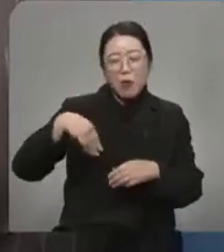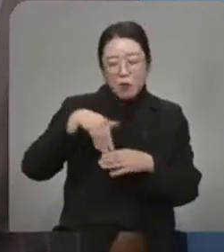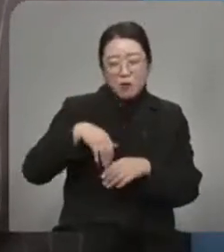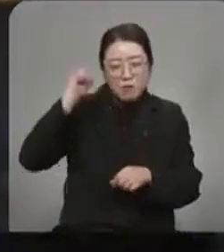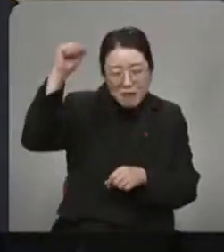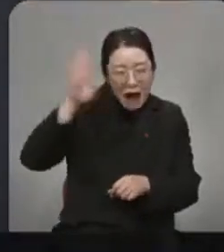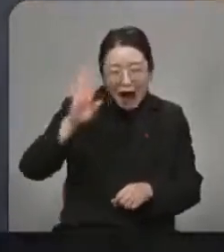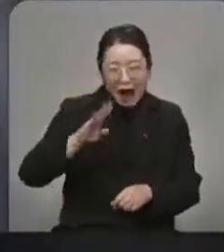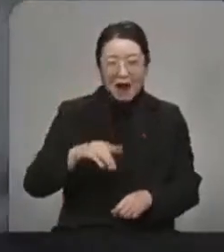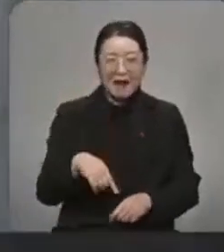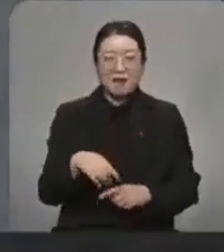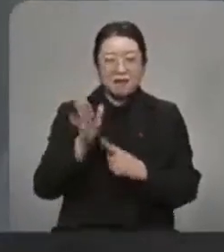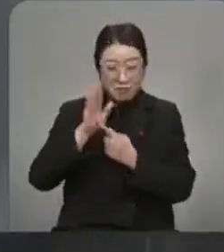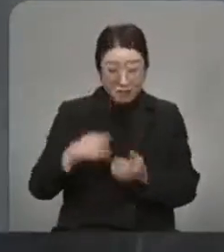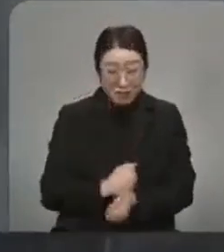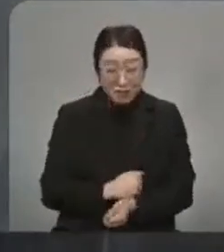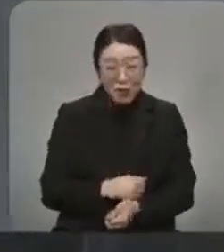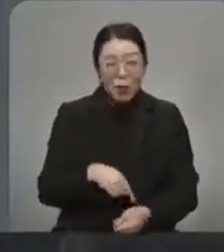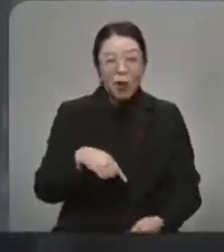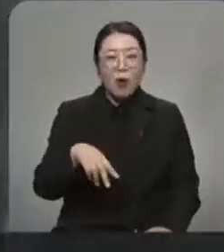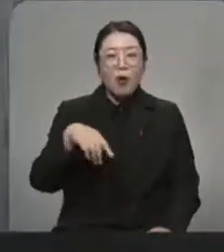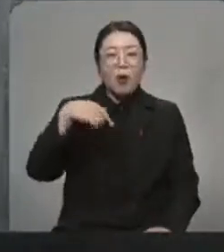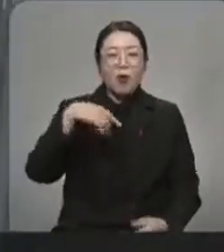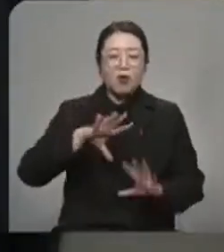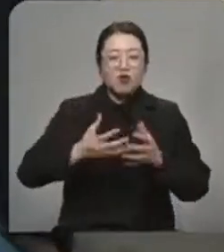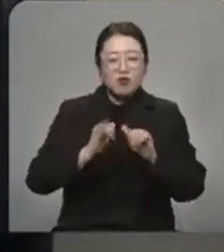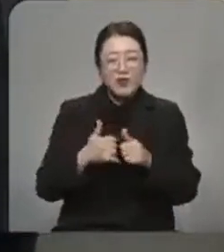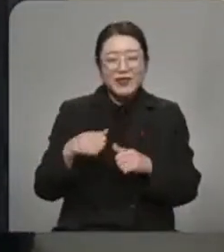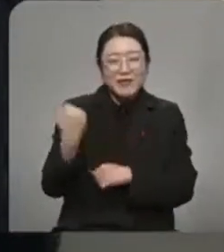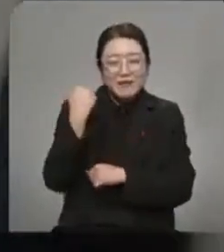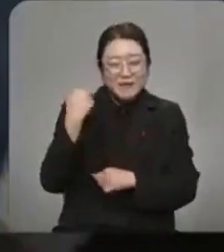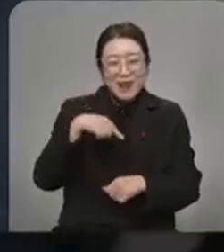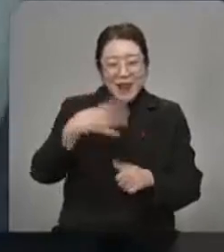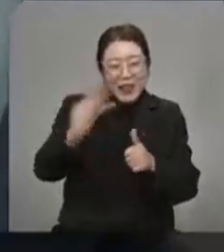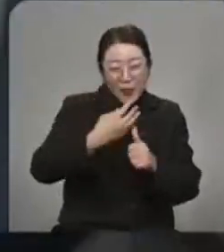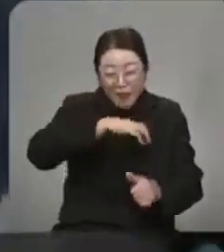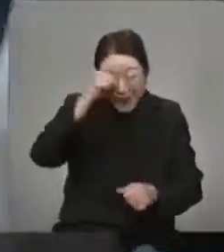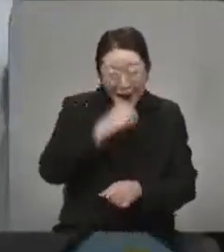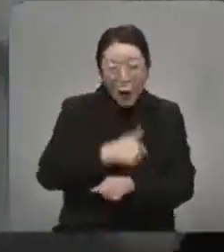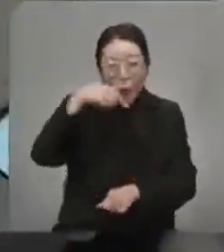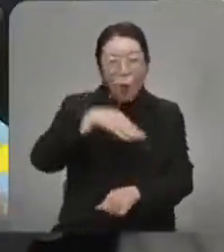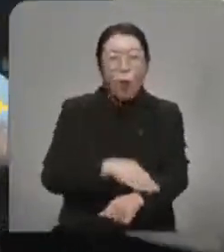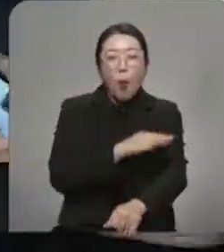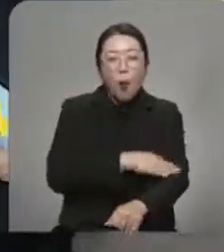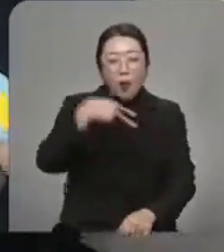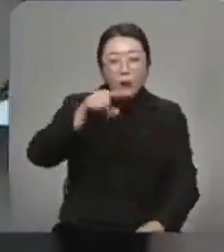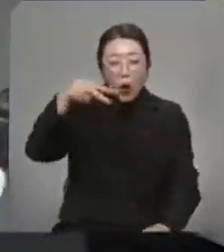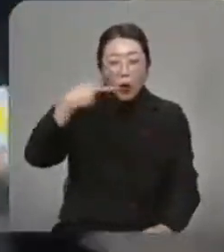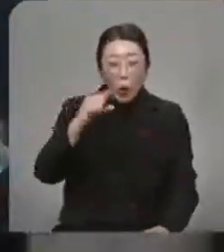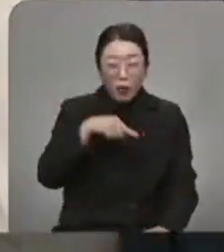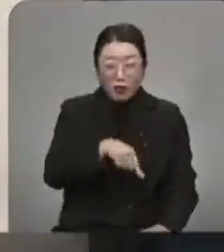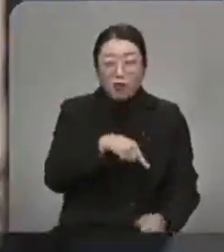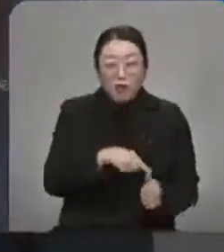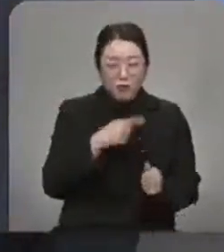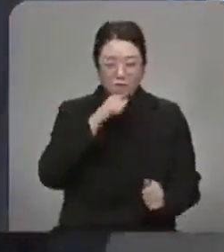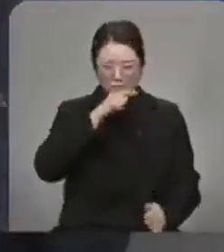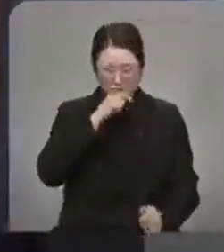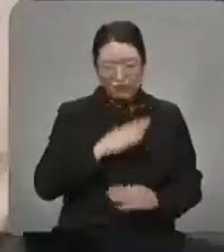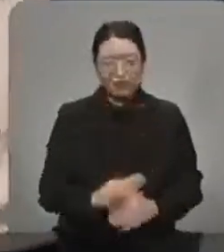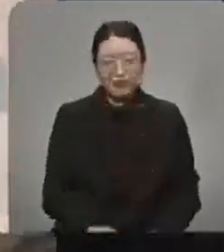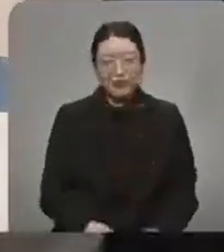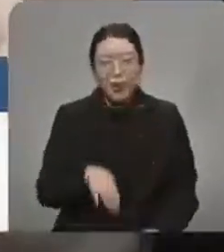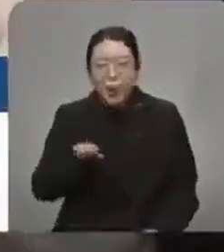12일 국민의인 원내 대표를 지낸 사선 중진 권성동 의원은 굿게 입을 닫았습니다 글도 이원님